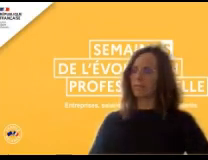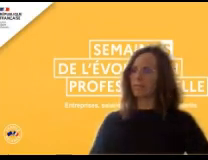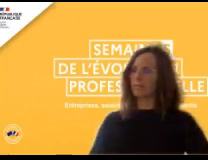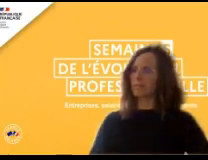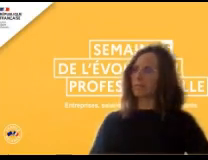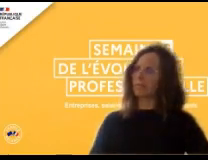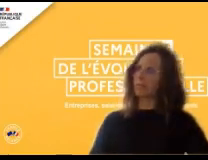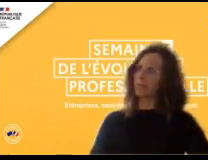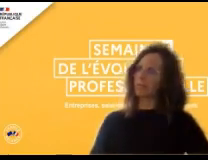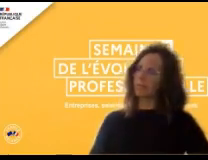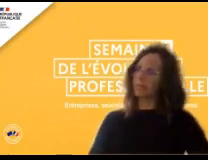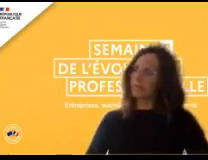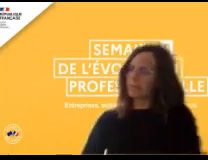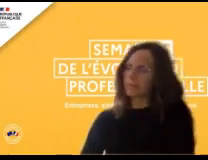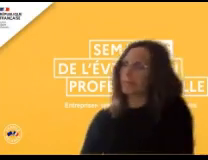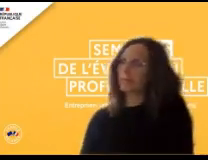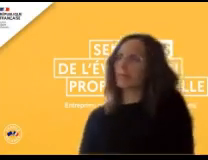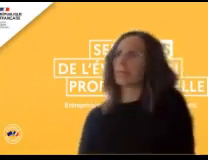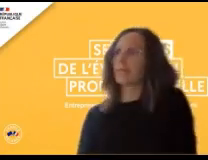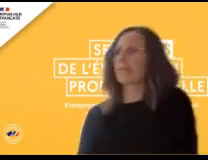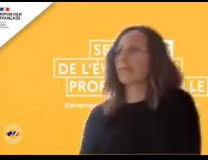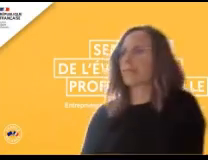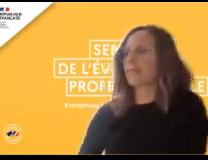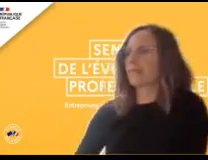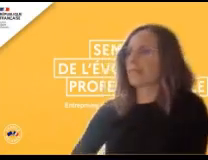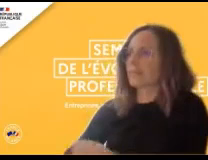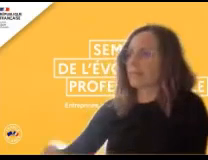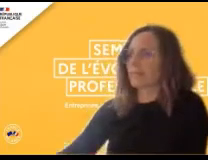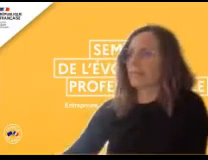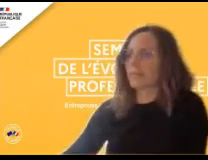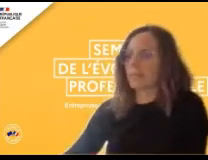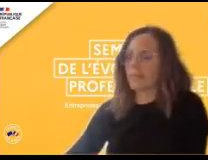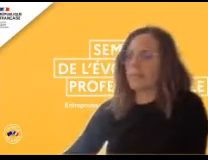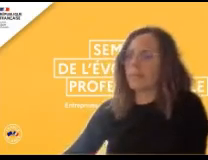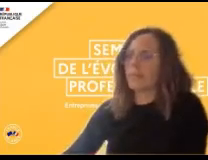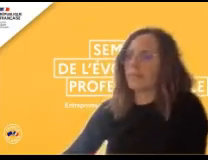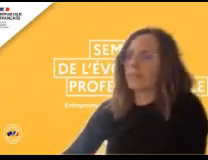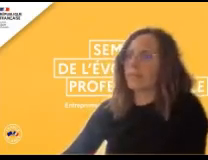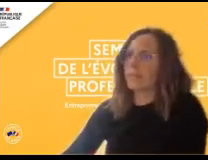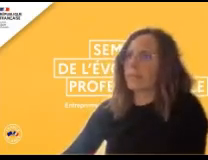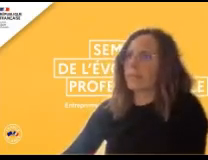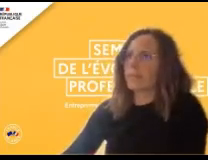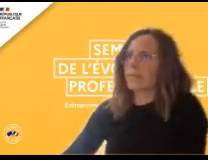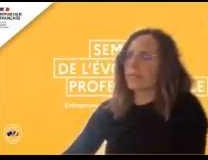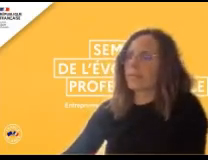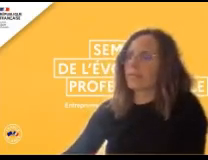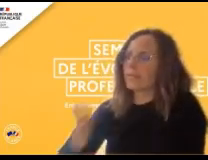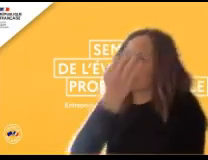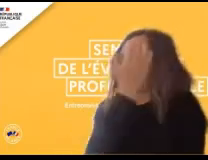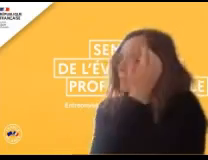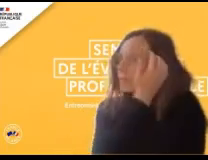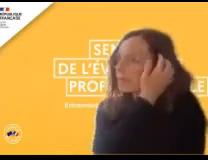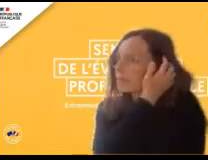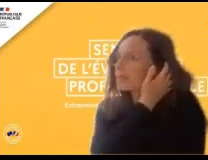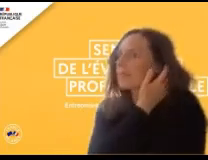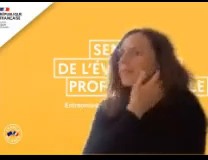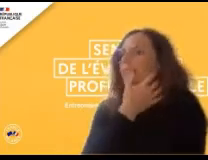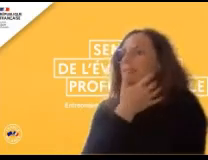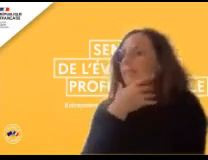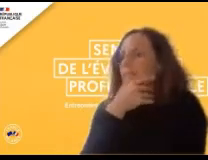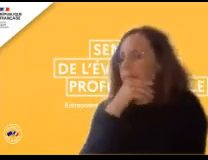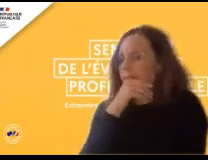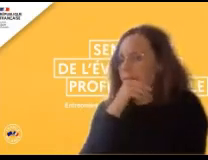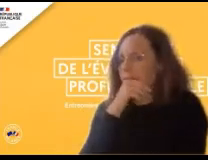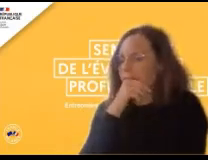ce dispositif, l'accompagnement CEP à ce jour n'est pas obligatoire, mais je me permets d'encourager moi